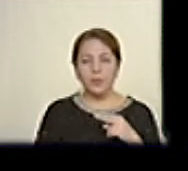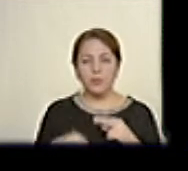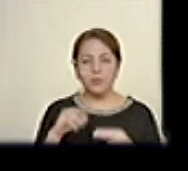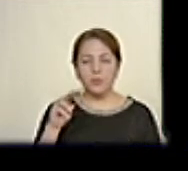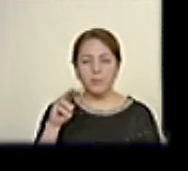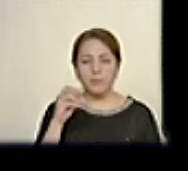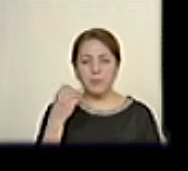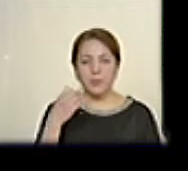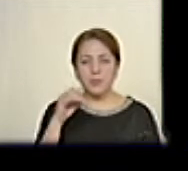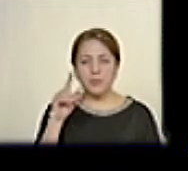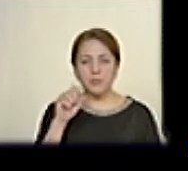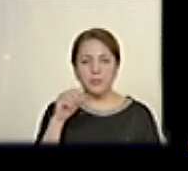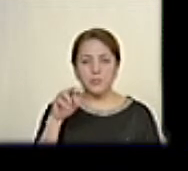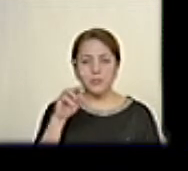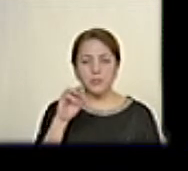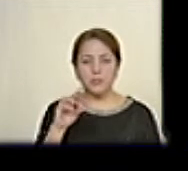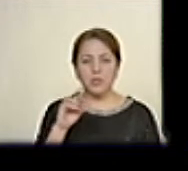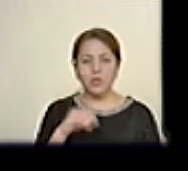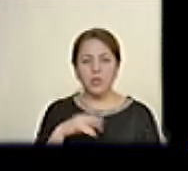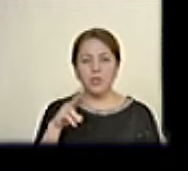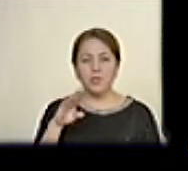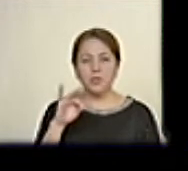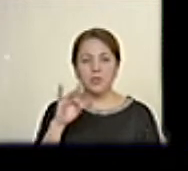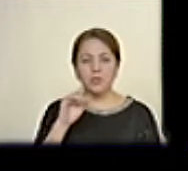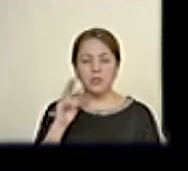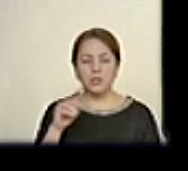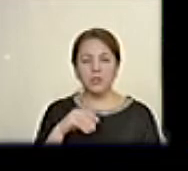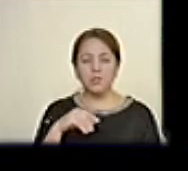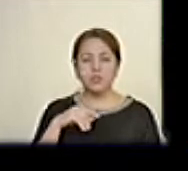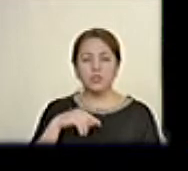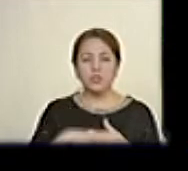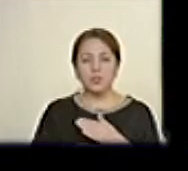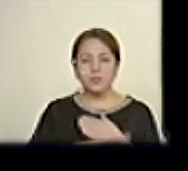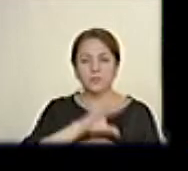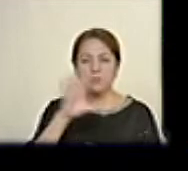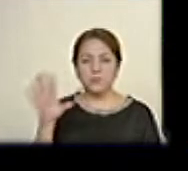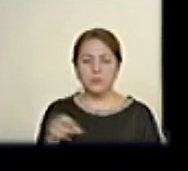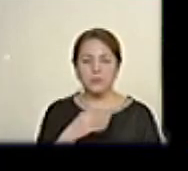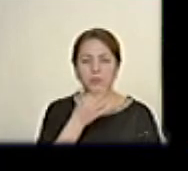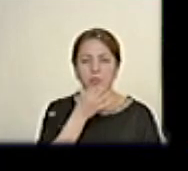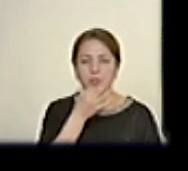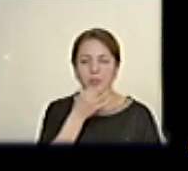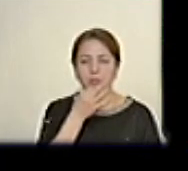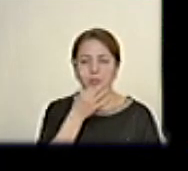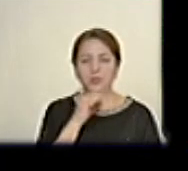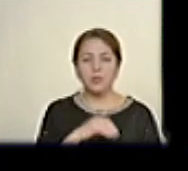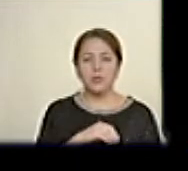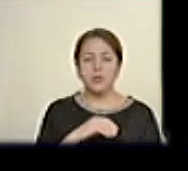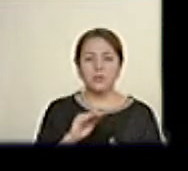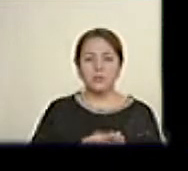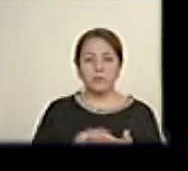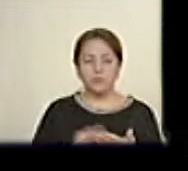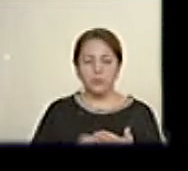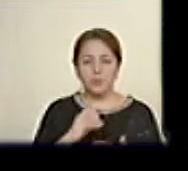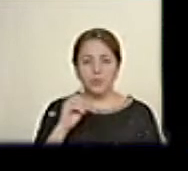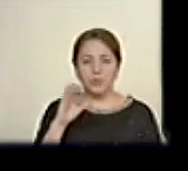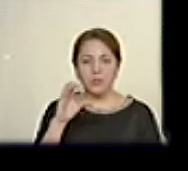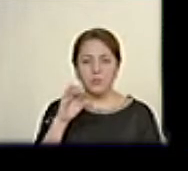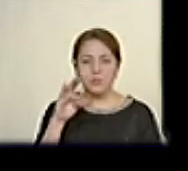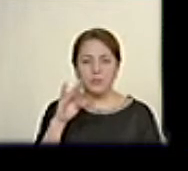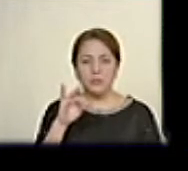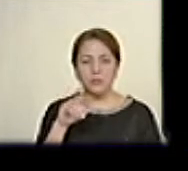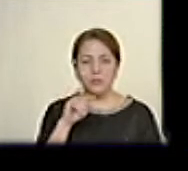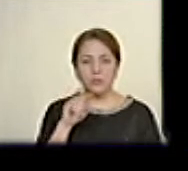все раннее творчество Сергея Александровича Есенина. Она тонко передавала чистоту и